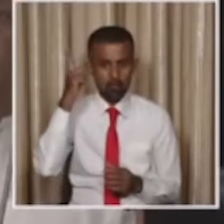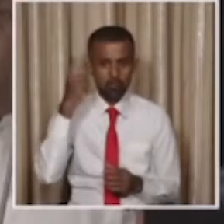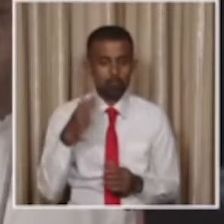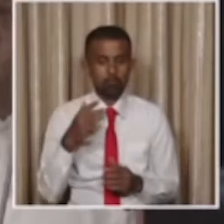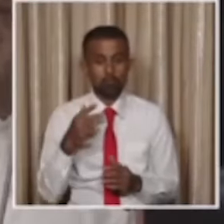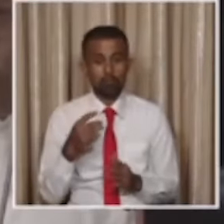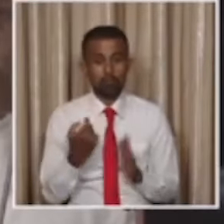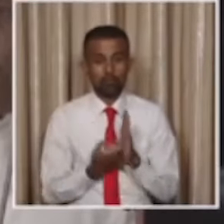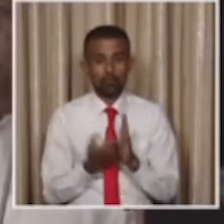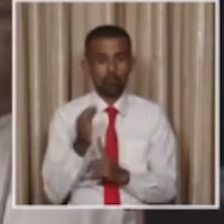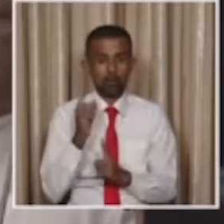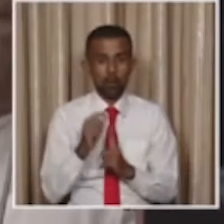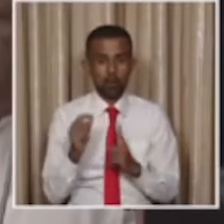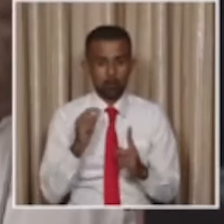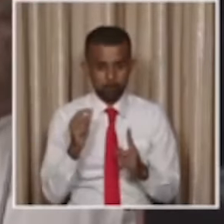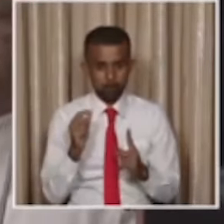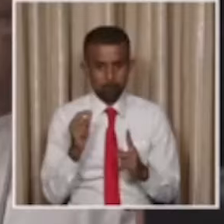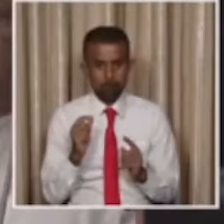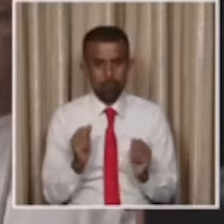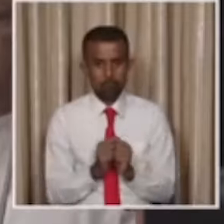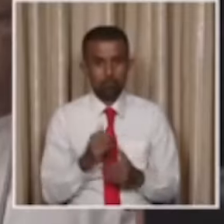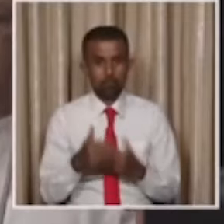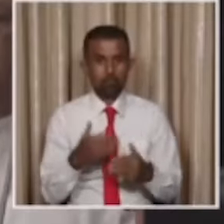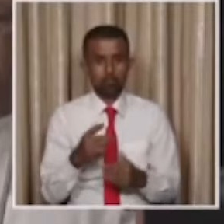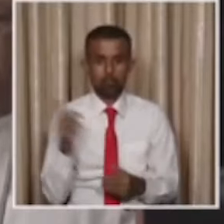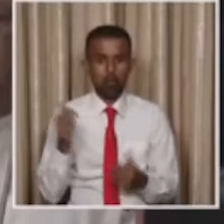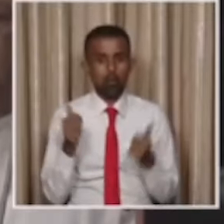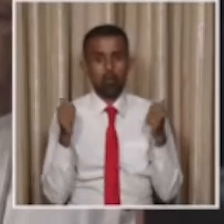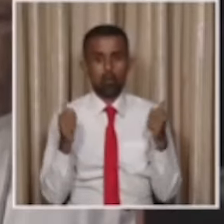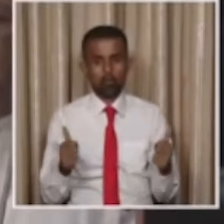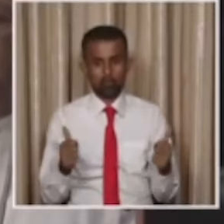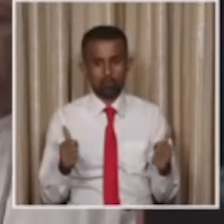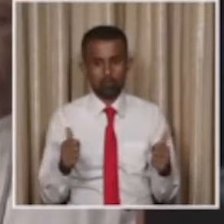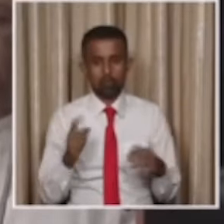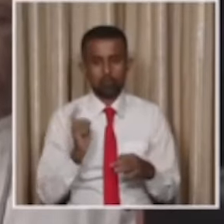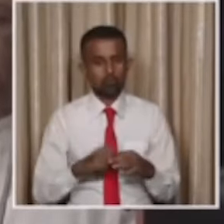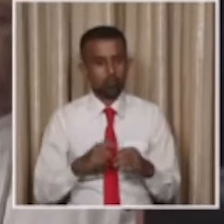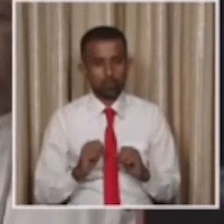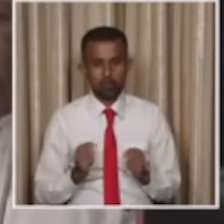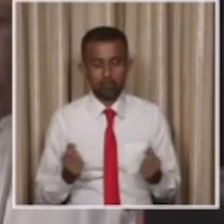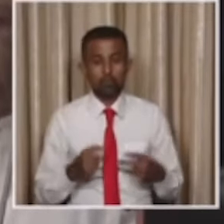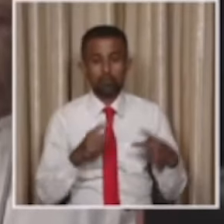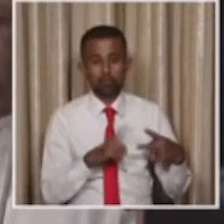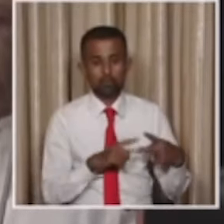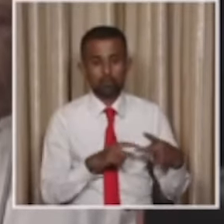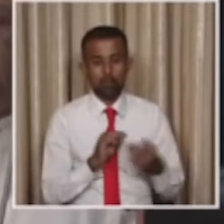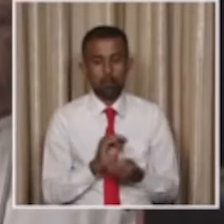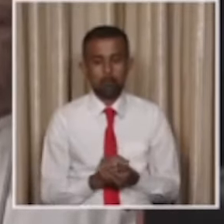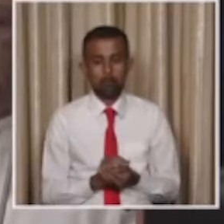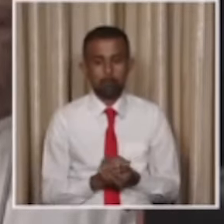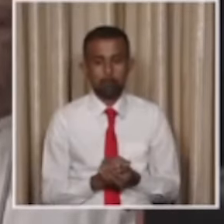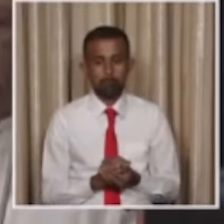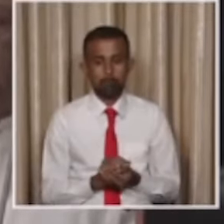රම්ෆෝසා ජනාධිපතිතුමේම පාර්ලිමේන්තුවේ ක්‍රියාත්මක වෙන. ඒක හොඳයි. ඒ ගැන ප්‍රශ්නයක් නැහැ. දෙවනුව තියෙන්නේ මේ